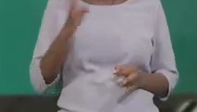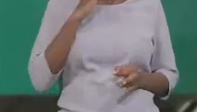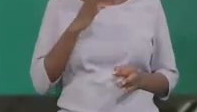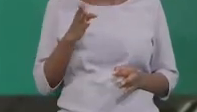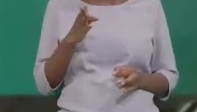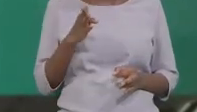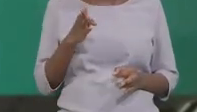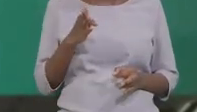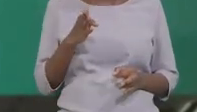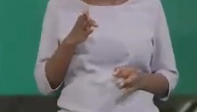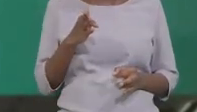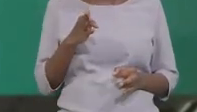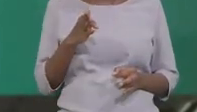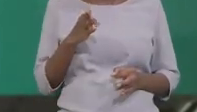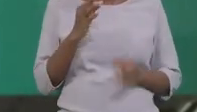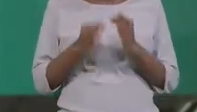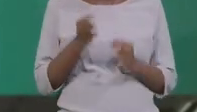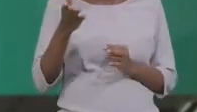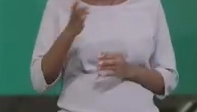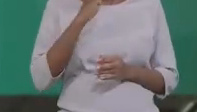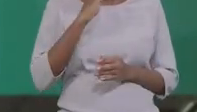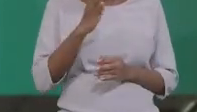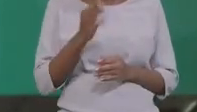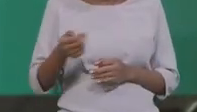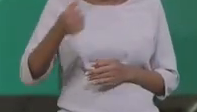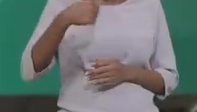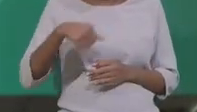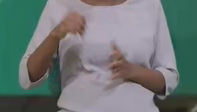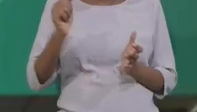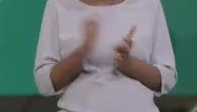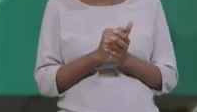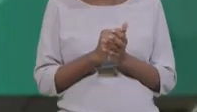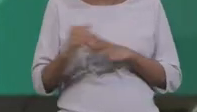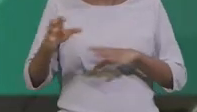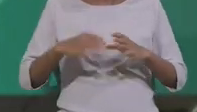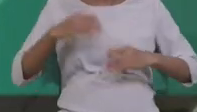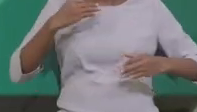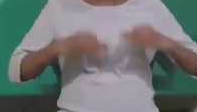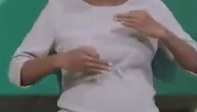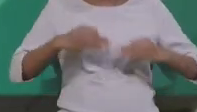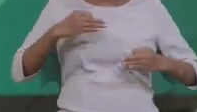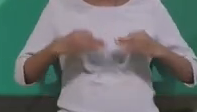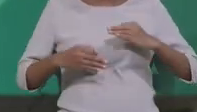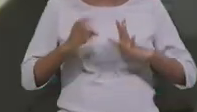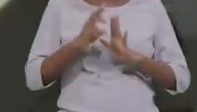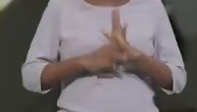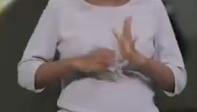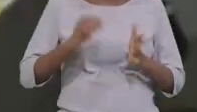qui pratique la justice, s'il y en a un qui pratique la